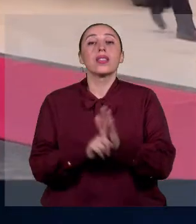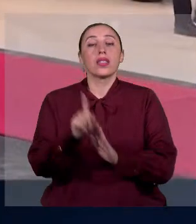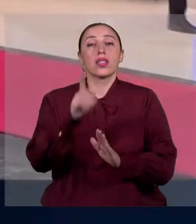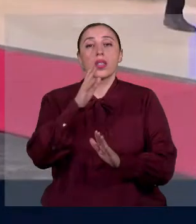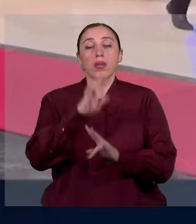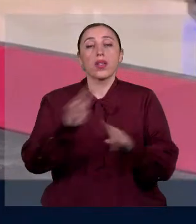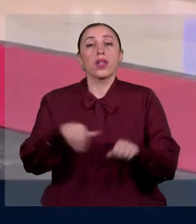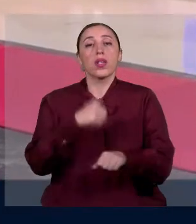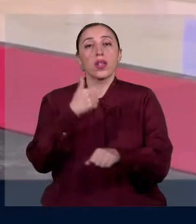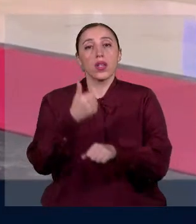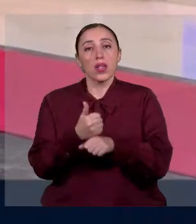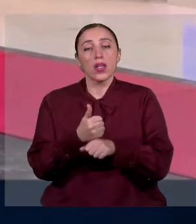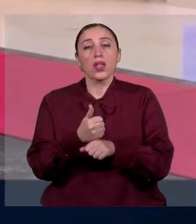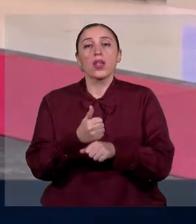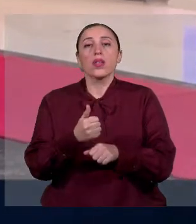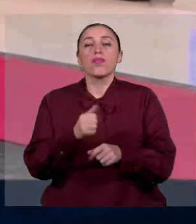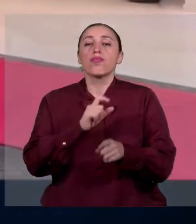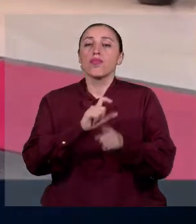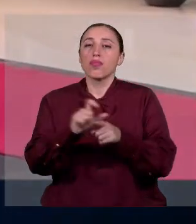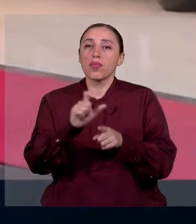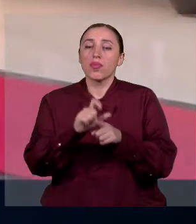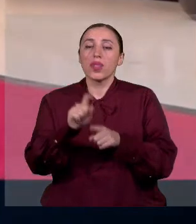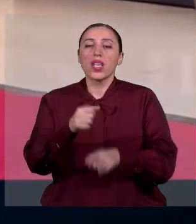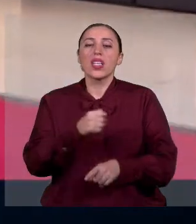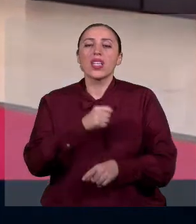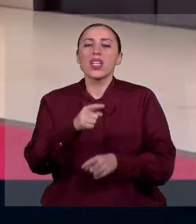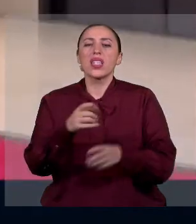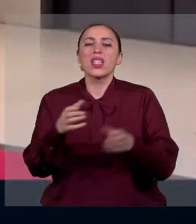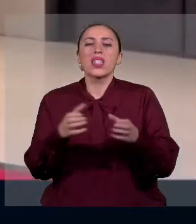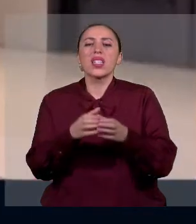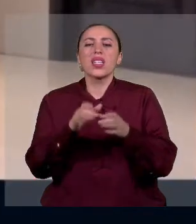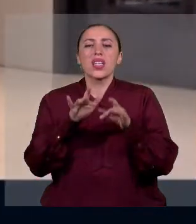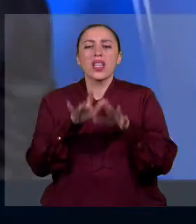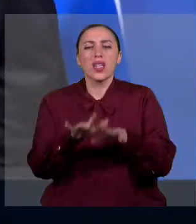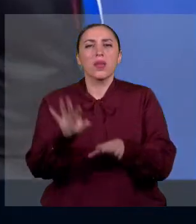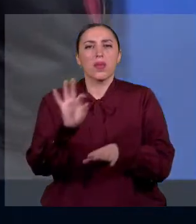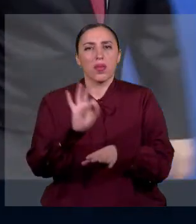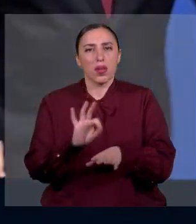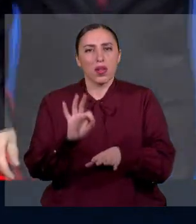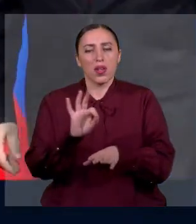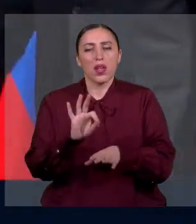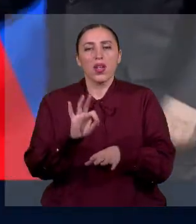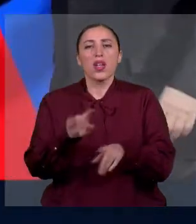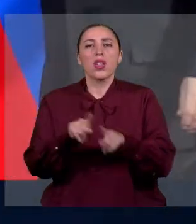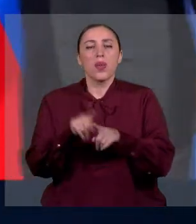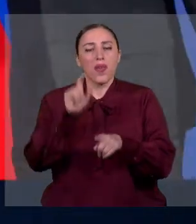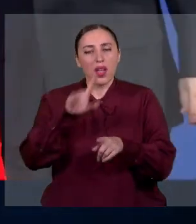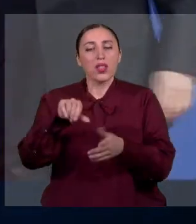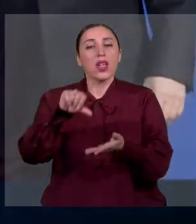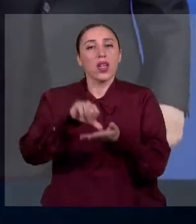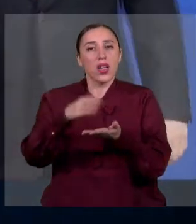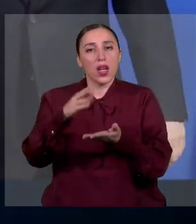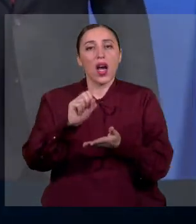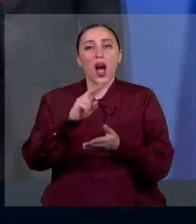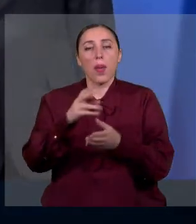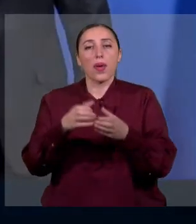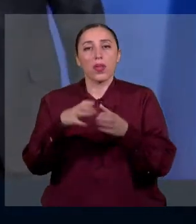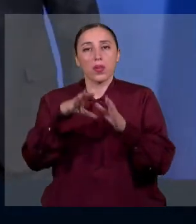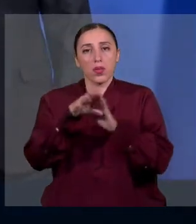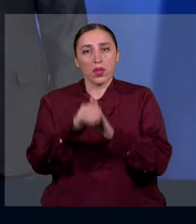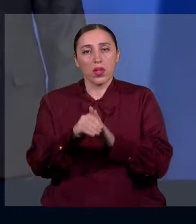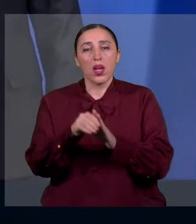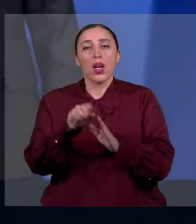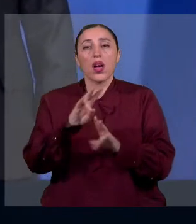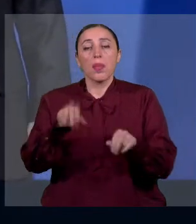Փաշինյանը հերթական անգամ քննադատեց ռազմական այս կառույցի գործունեությունը, որին անդամակցում է Հայաստանը։ Փաշինյանը հիշեցրել